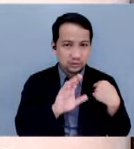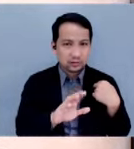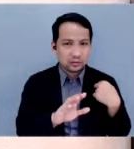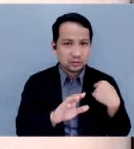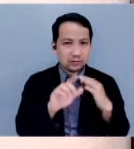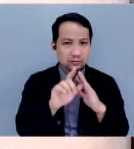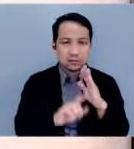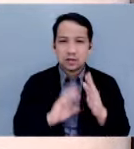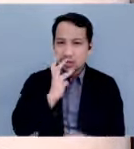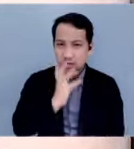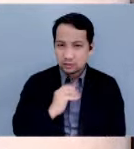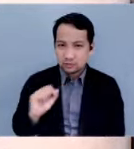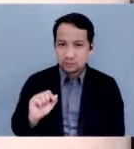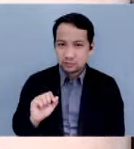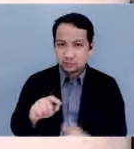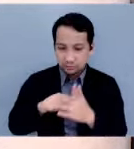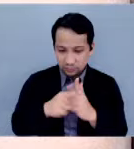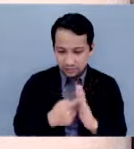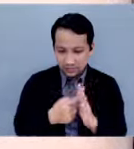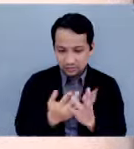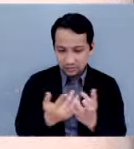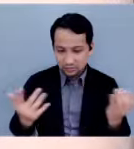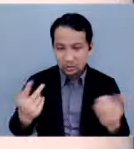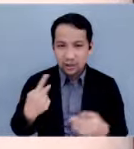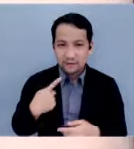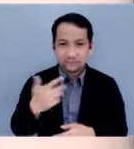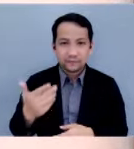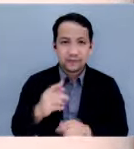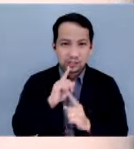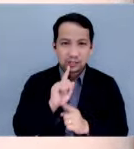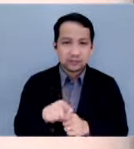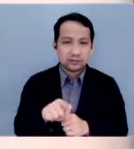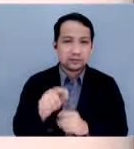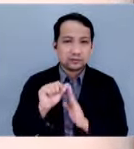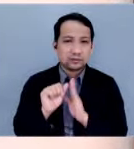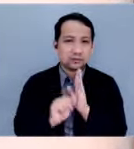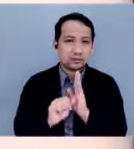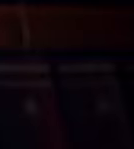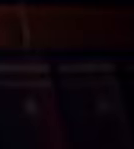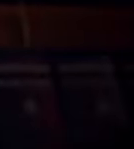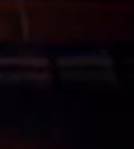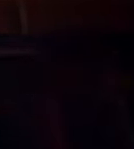sinumang pinagmulan ng sunog? Yan ang sasagutin ni Atty. Buko sa Legal Bato.